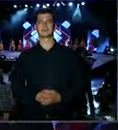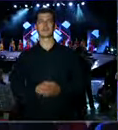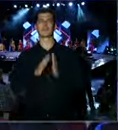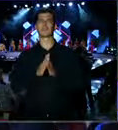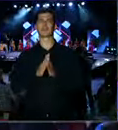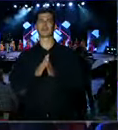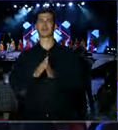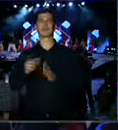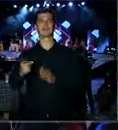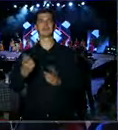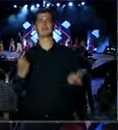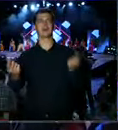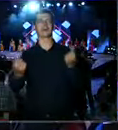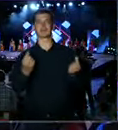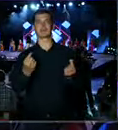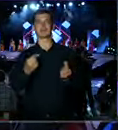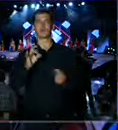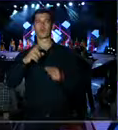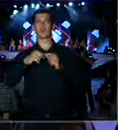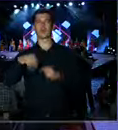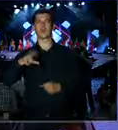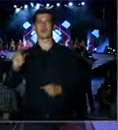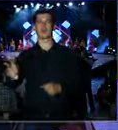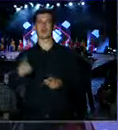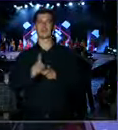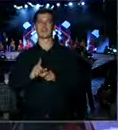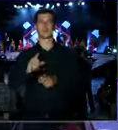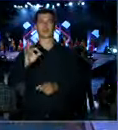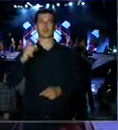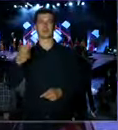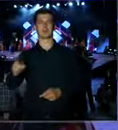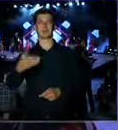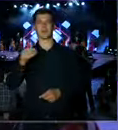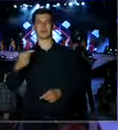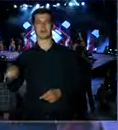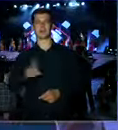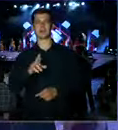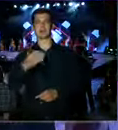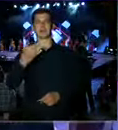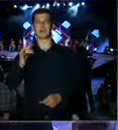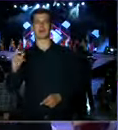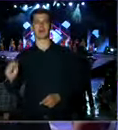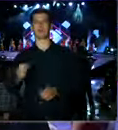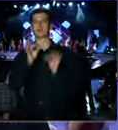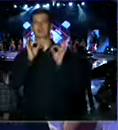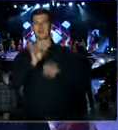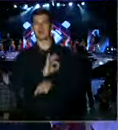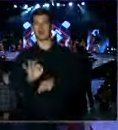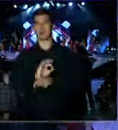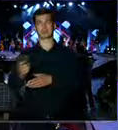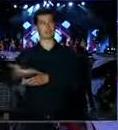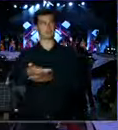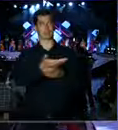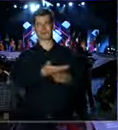Prosimy partnerów fundacji Quiki, Sąd Paweł Janiszewski, Mejra, Dobry Projekt. Zapraszamy do nas na